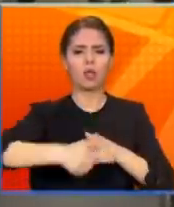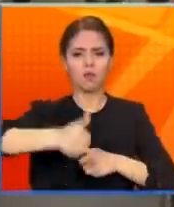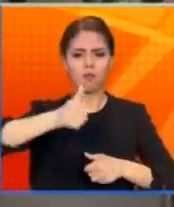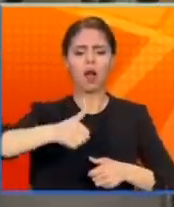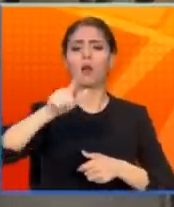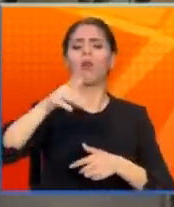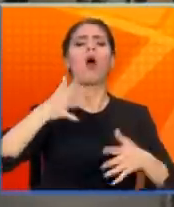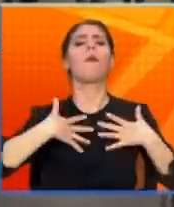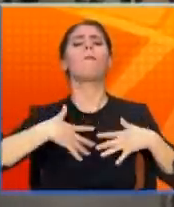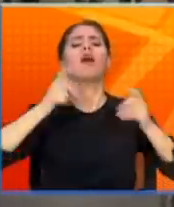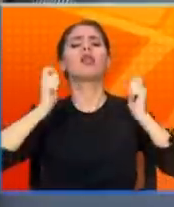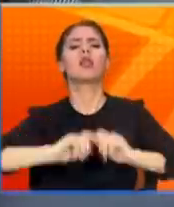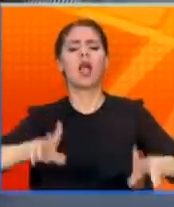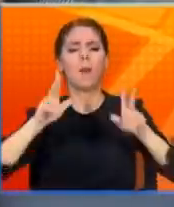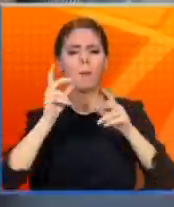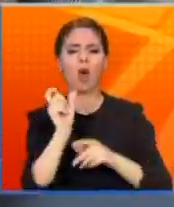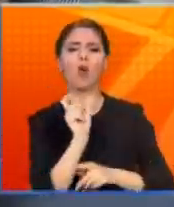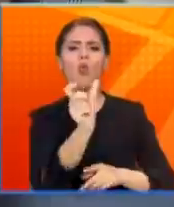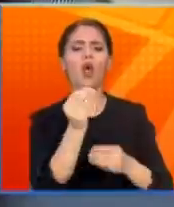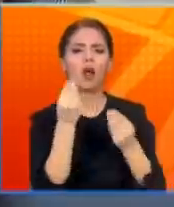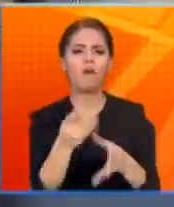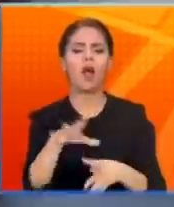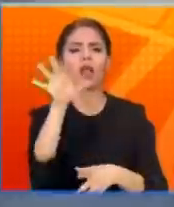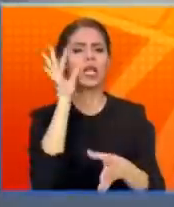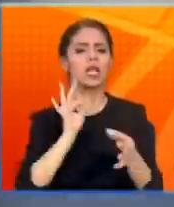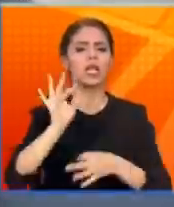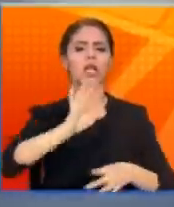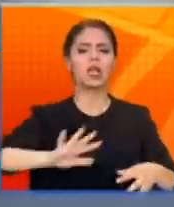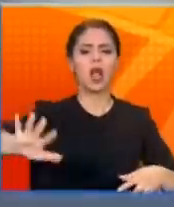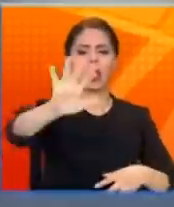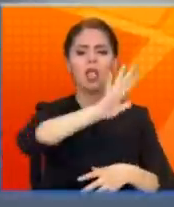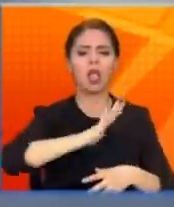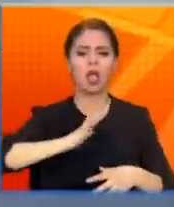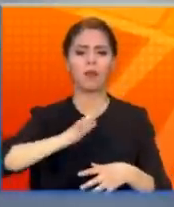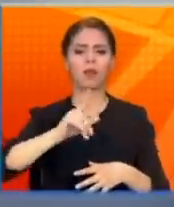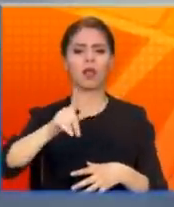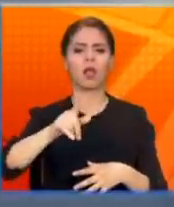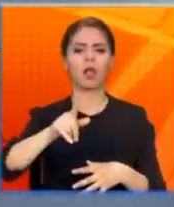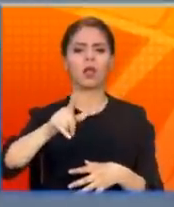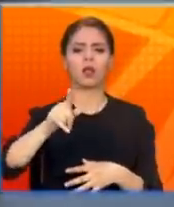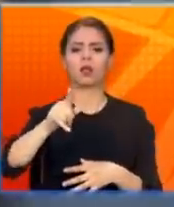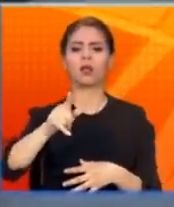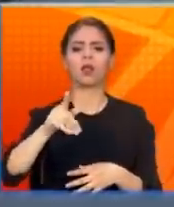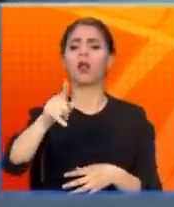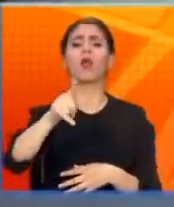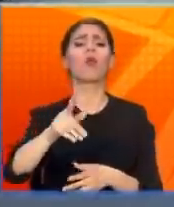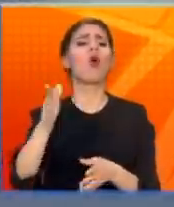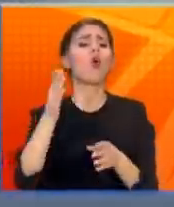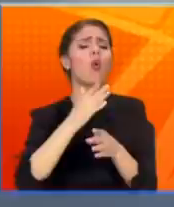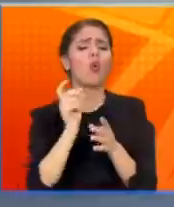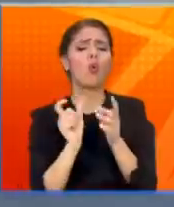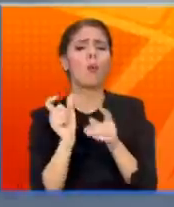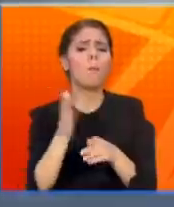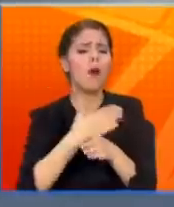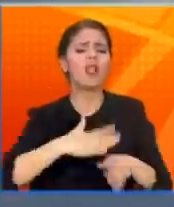yetecek ürün stoğumuz var diye uyarı yaptı. Personelin dolduramama yetersizliğinden kaynaklanıyor. Yoksa herhangi bir stoklar boş, ürünler